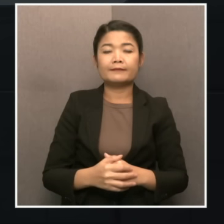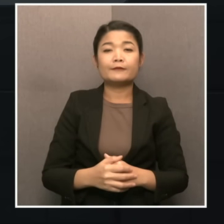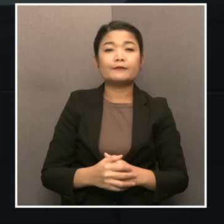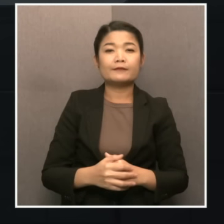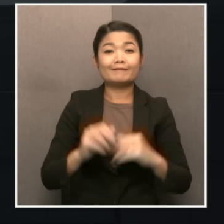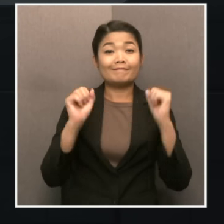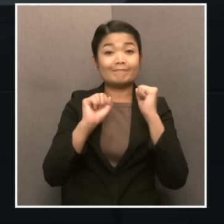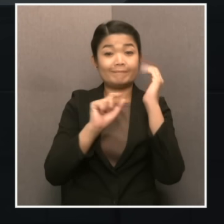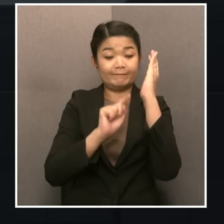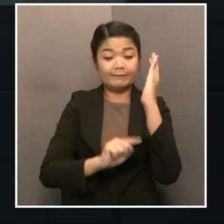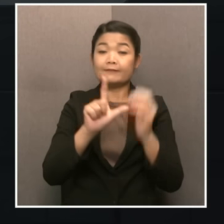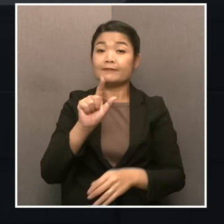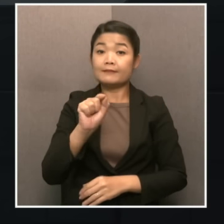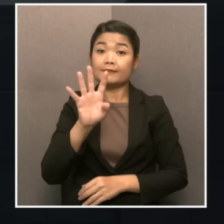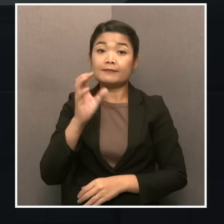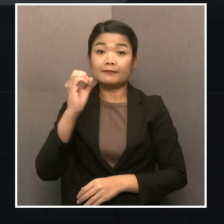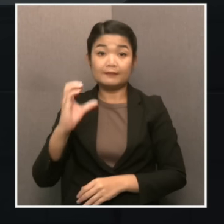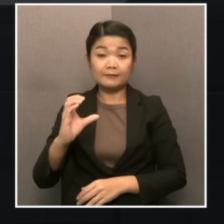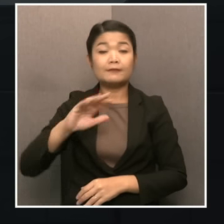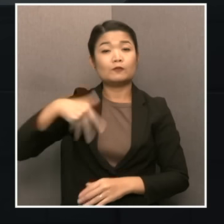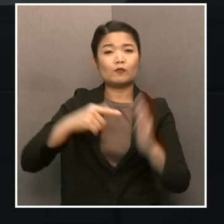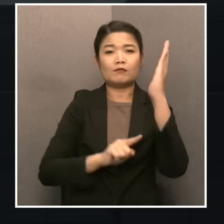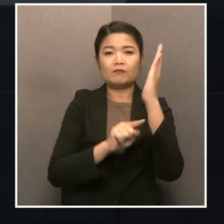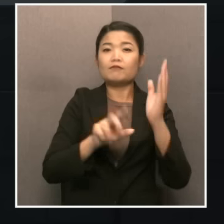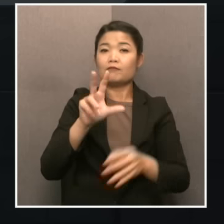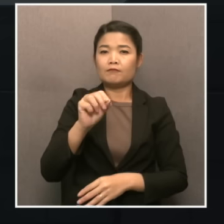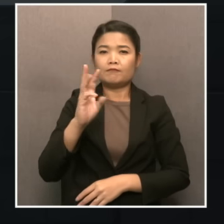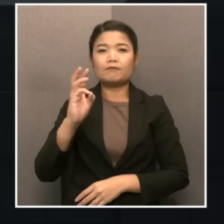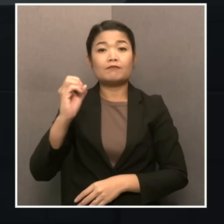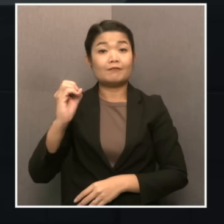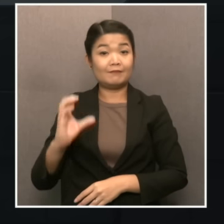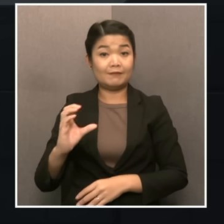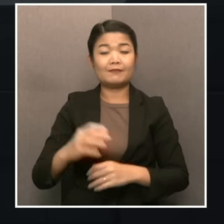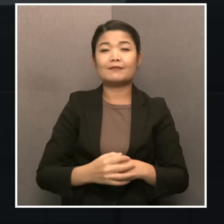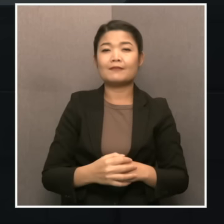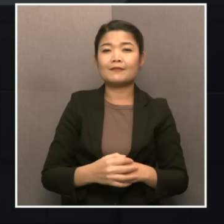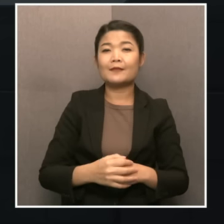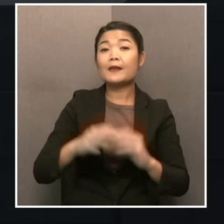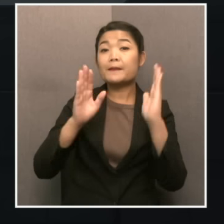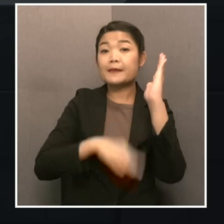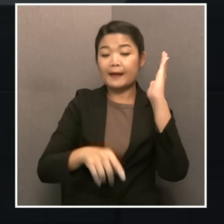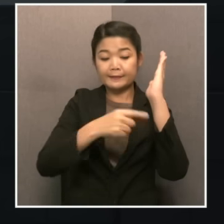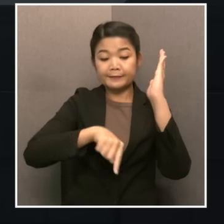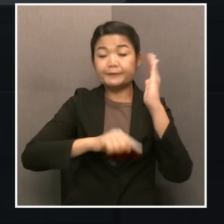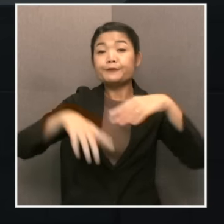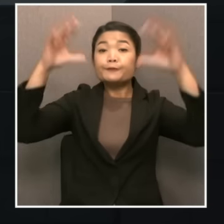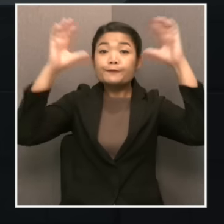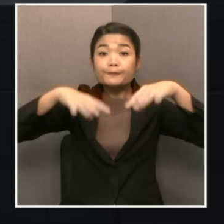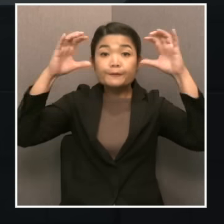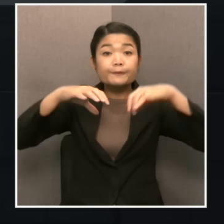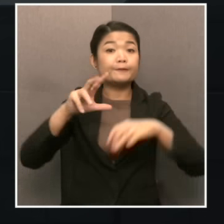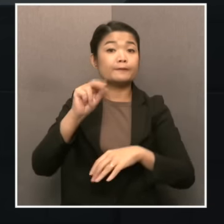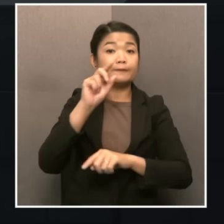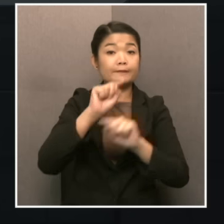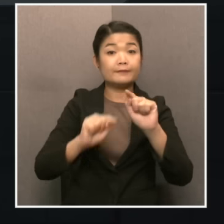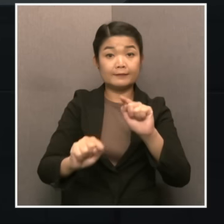สุด24องศาสูงสุด36องศาเซลเซียสส่วนพื้นที่ภาคใต้ค่ะฝนฟ้าคะนองร้อยละ30